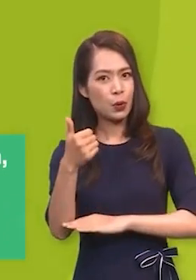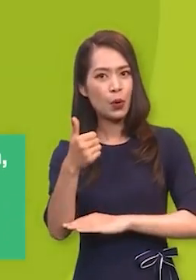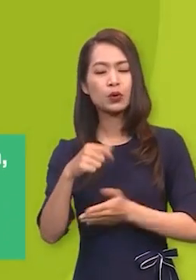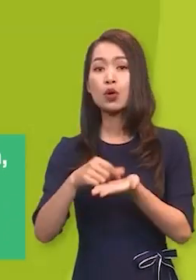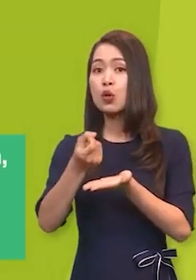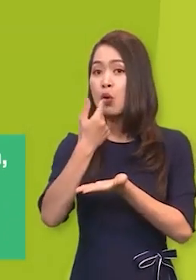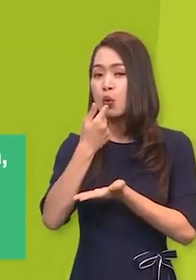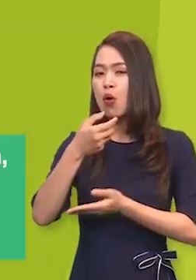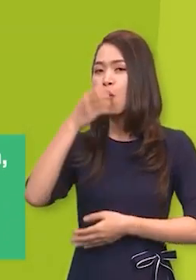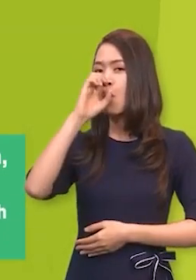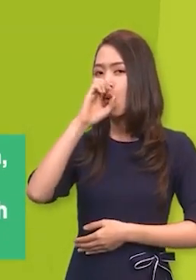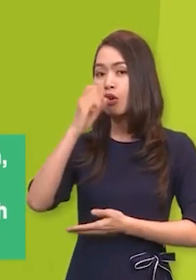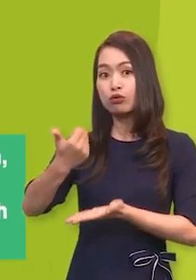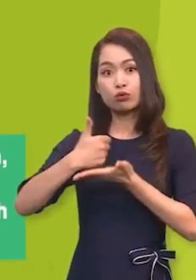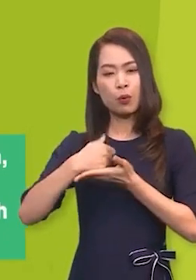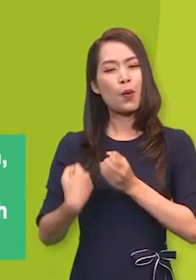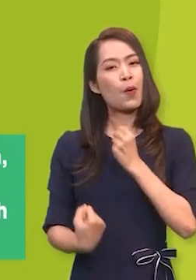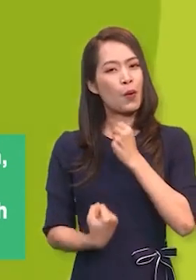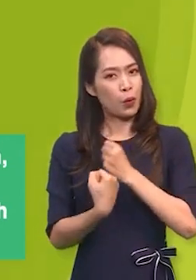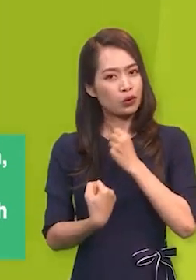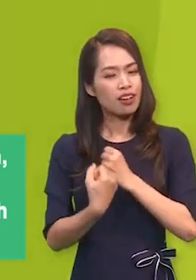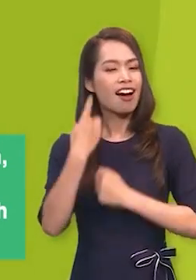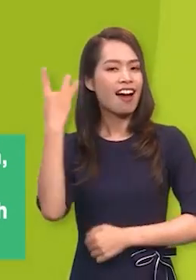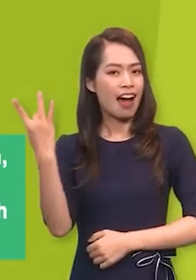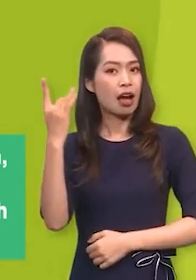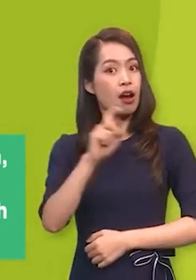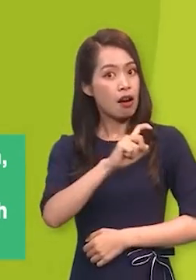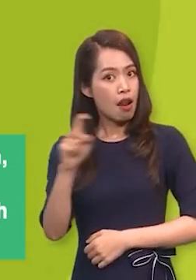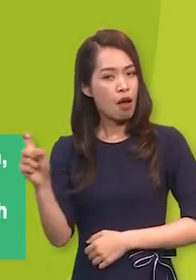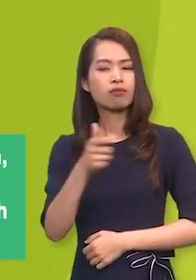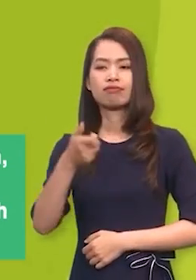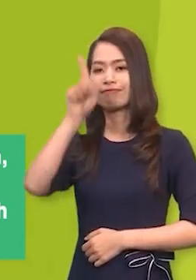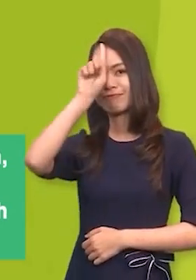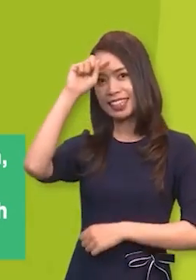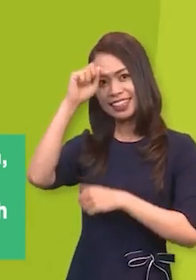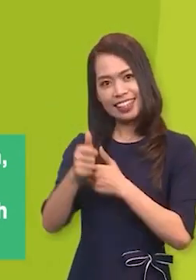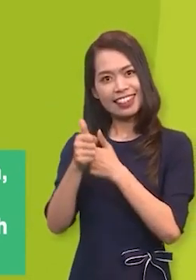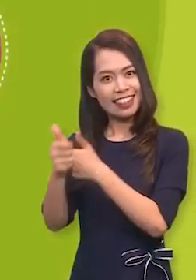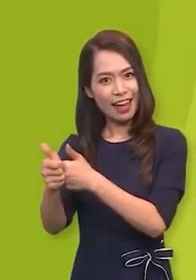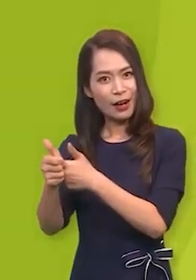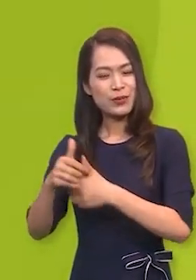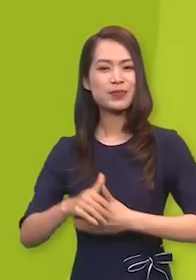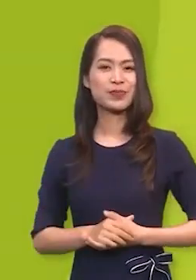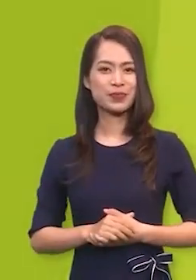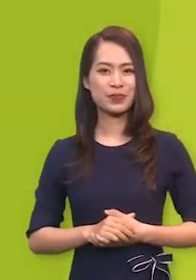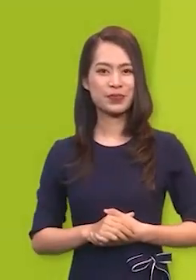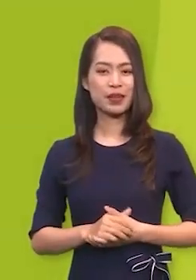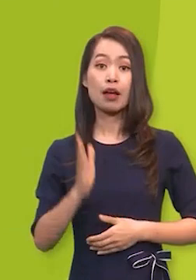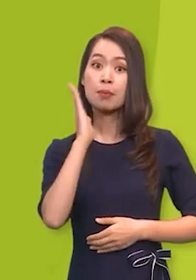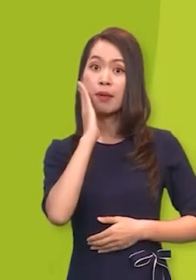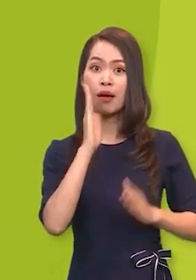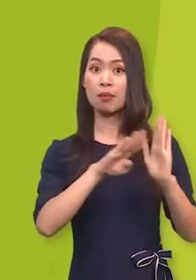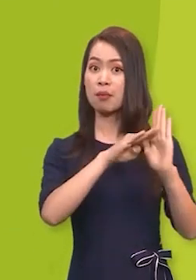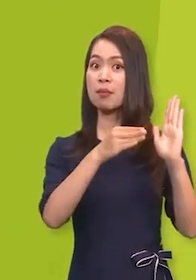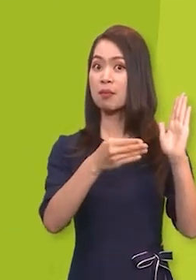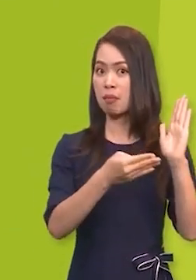Cần uống viên sắt, axit folic hoặc viên đa vi chất dinh dưỡng đều đặn hàng ngày theo chỉ dẫn của cán bộ y tế. Đồng